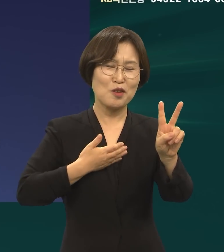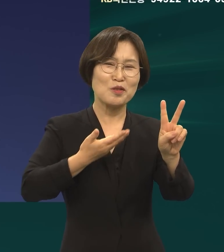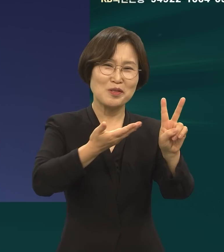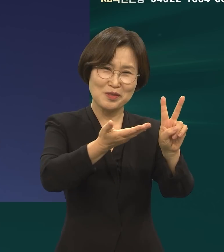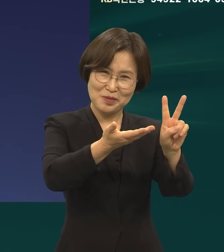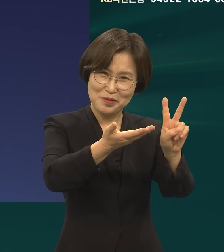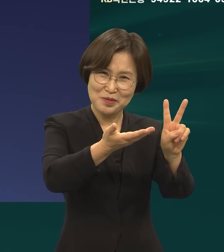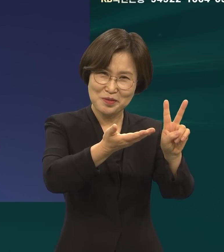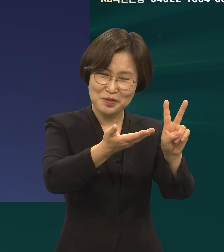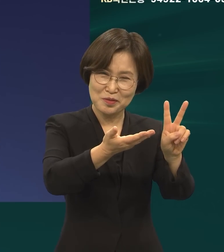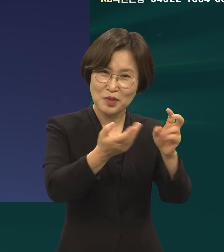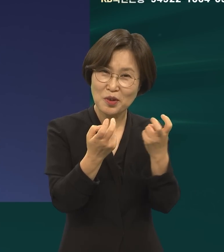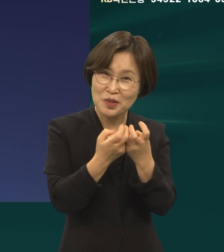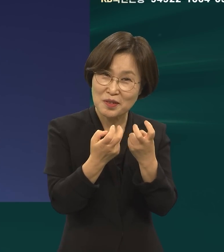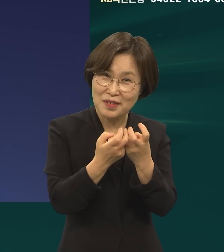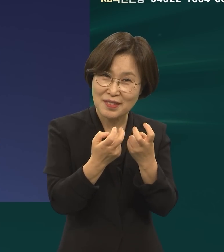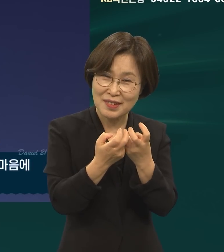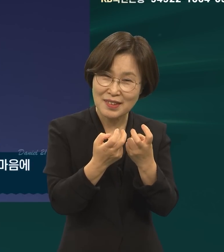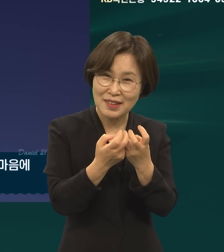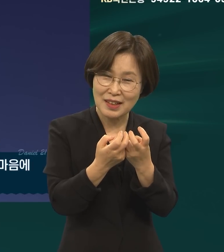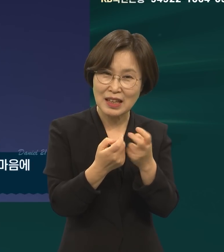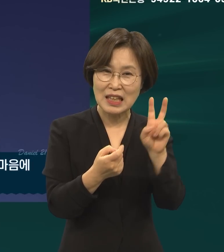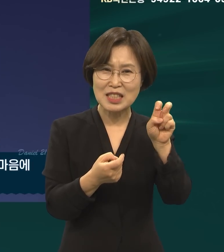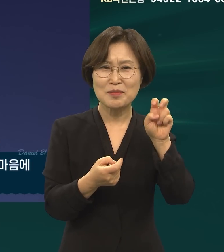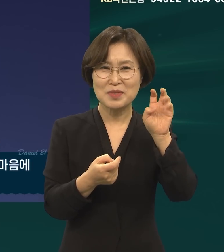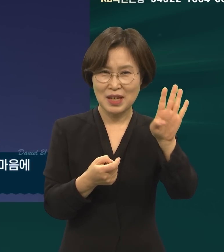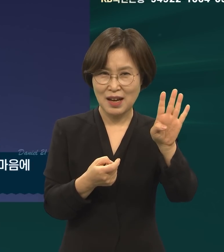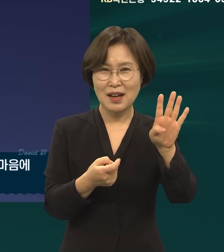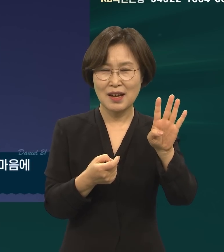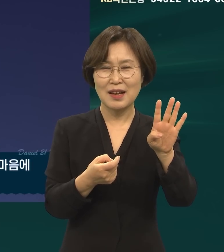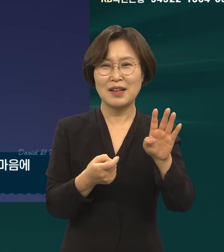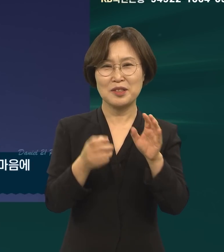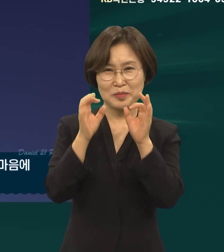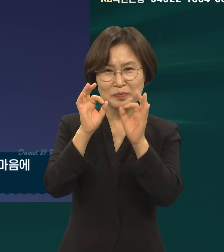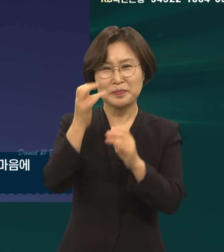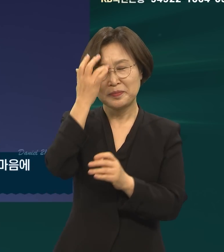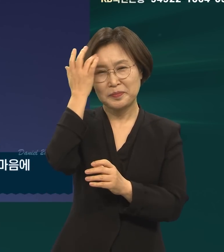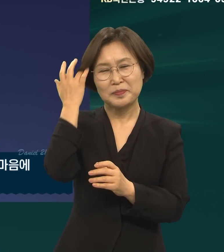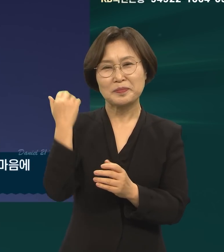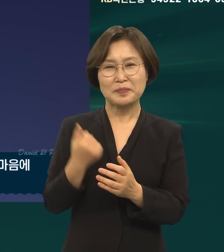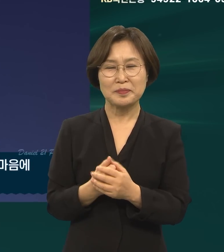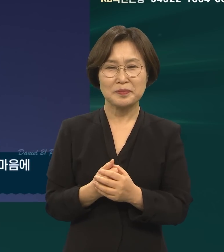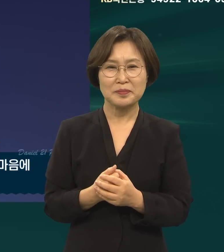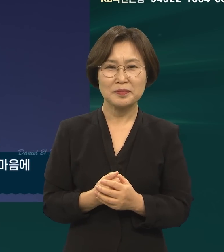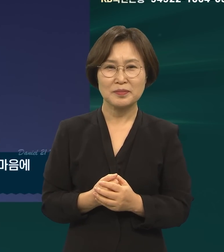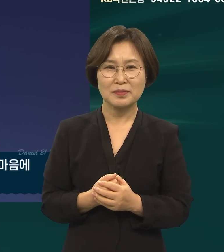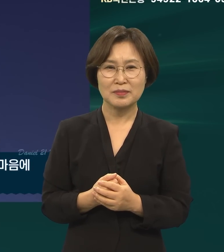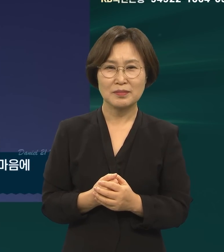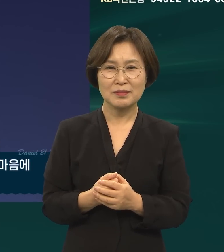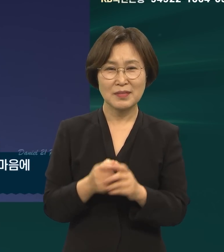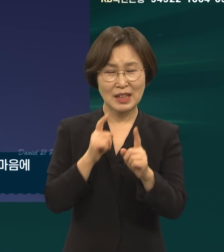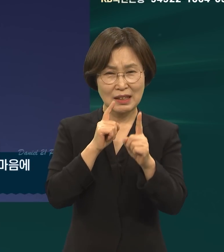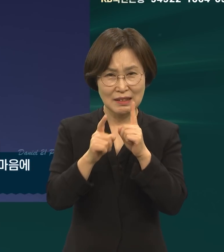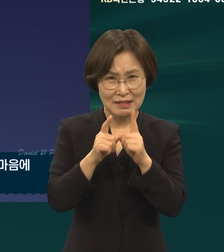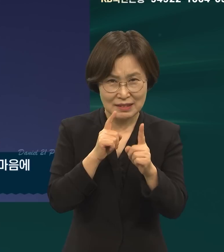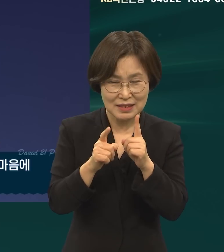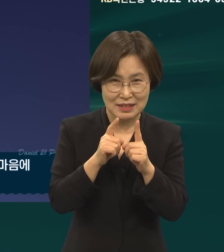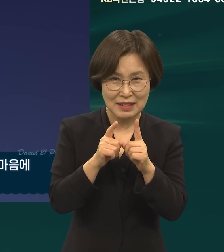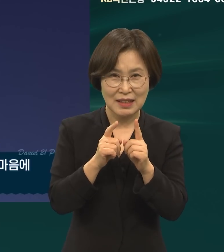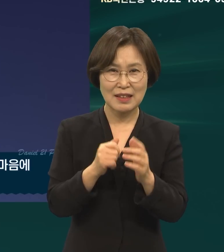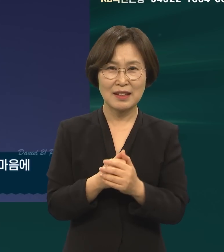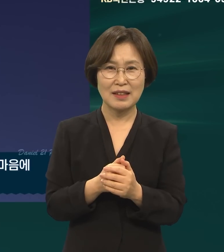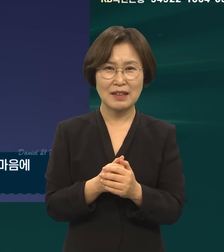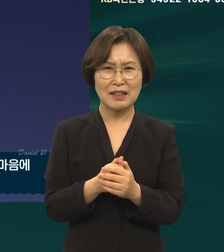하십니다. 어떻게 알려주시냐? 24장 25절로 27절입니다. 제가 읽어드릴게요. 이르시되 엠마오의 두 제자에게